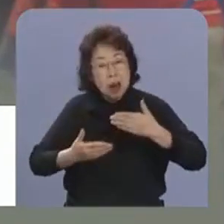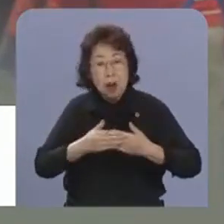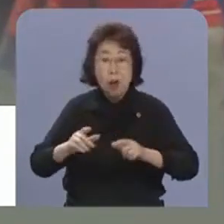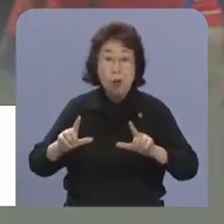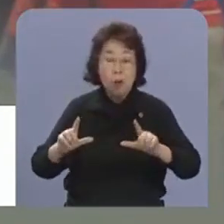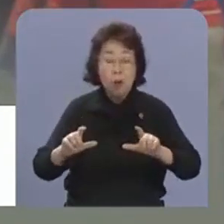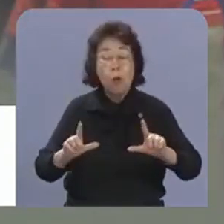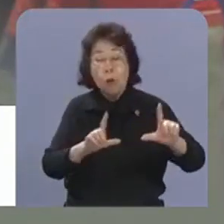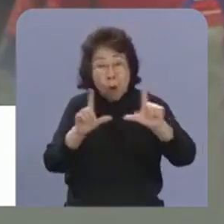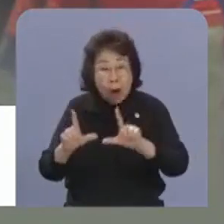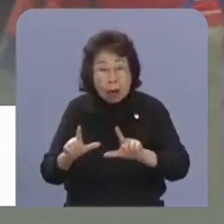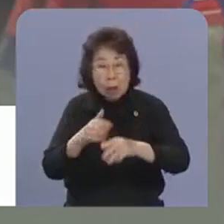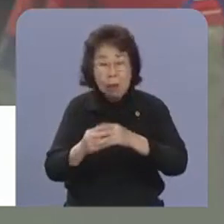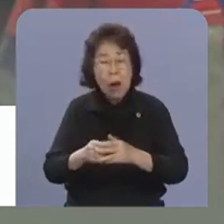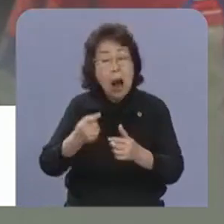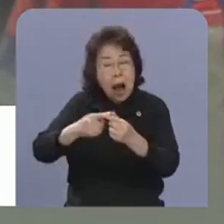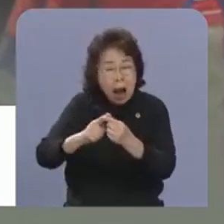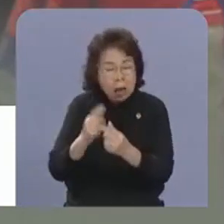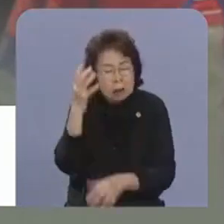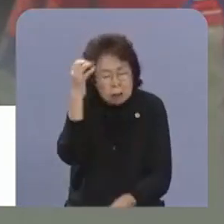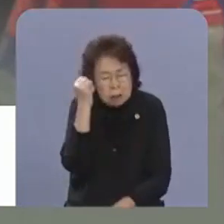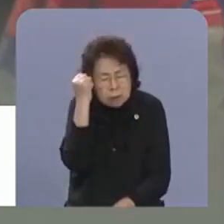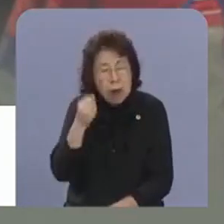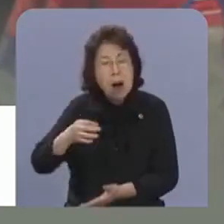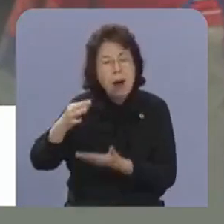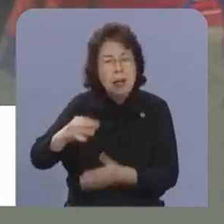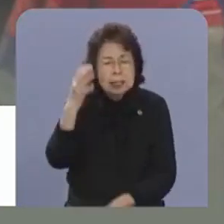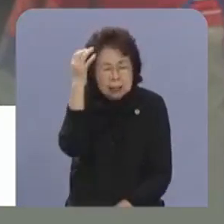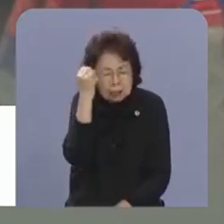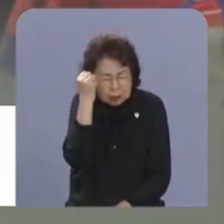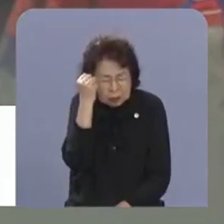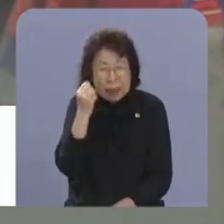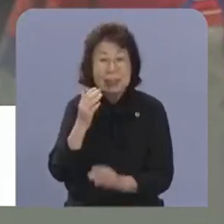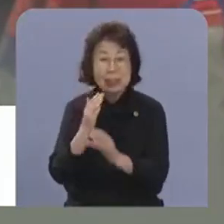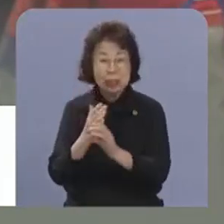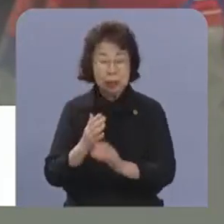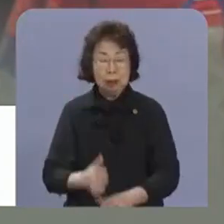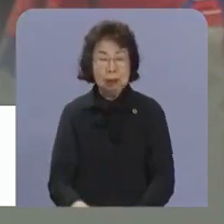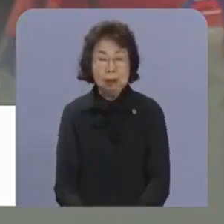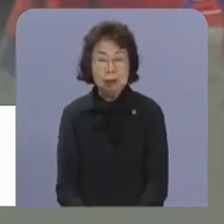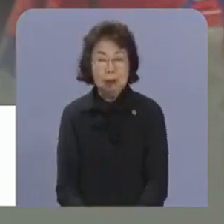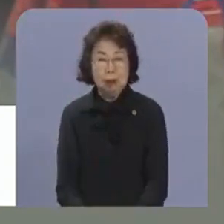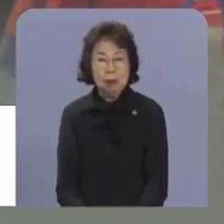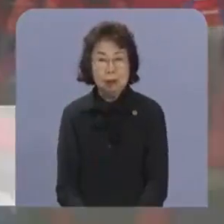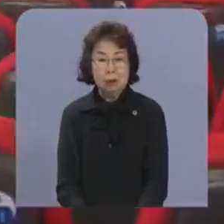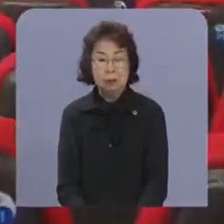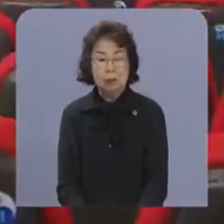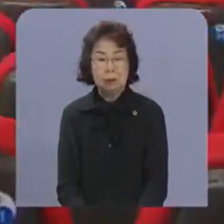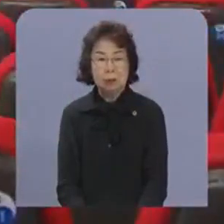통해 한글의 가치를 깊이 되새겼습니다. 보도에 이철재 기자입니다.